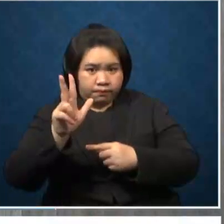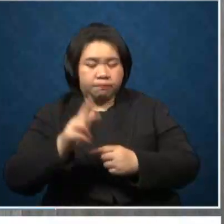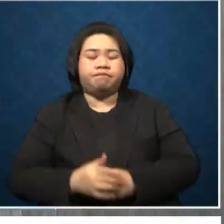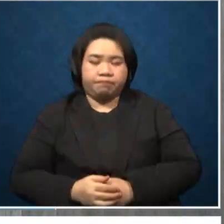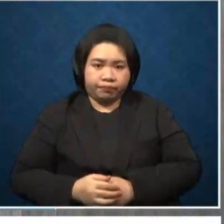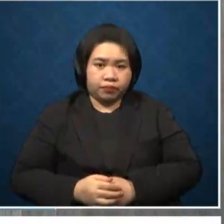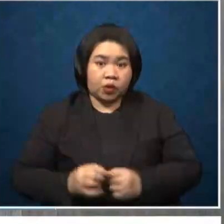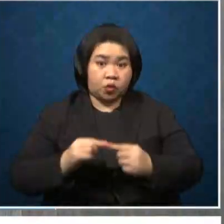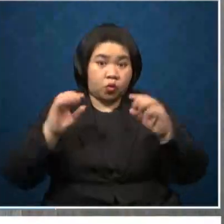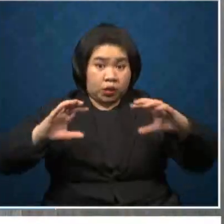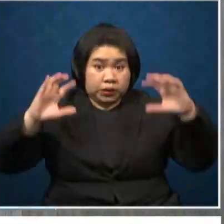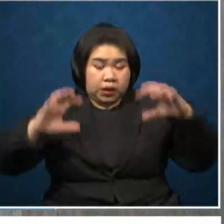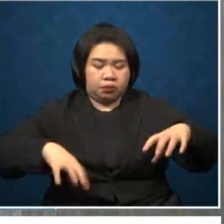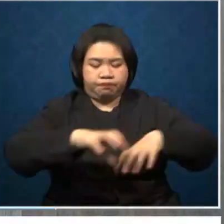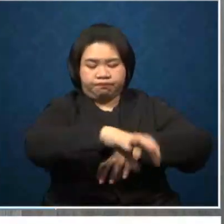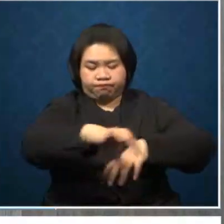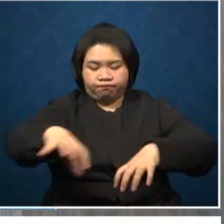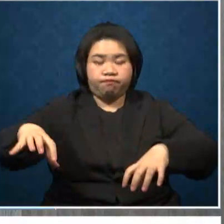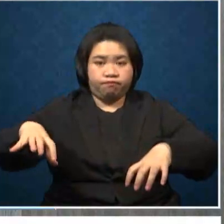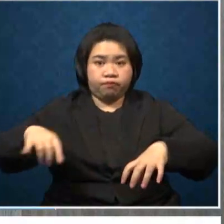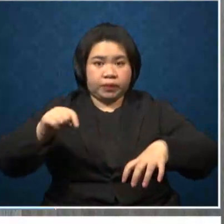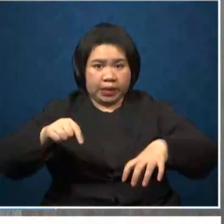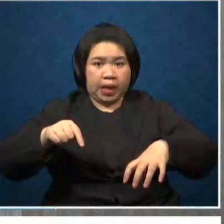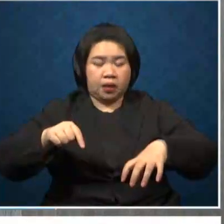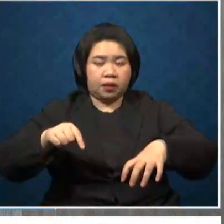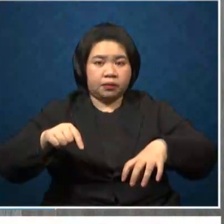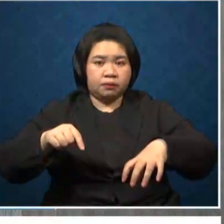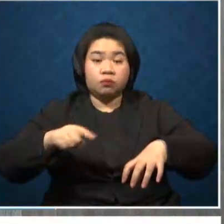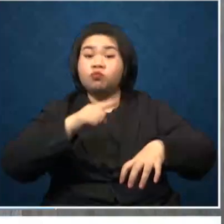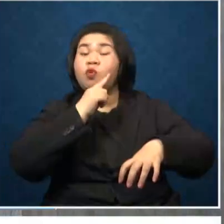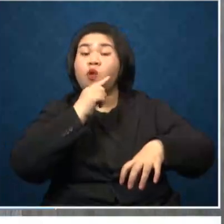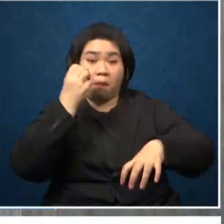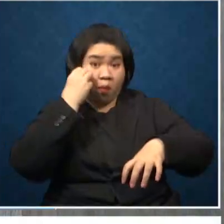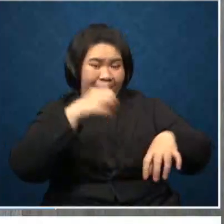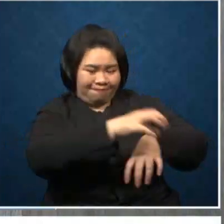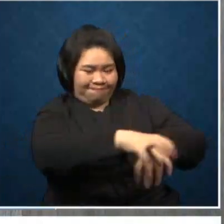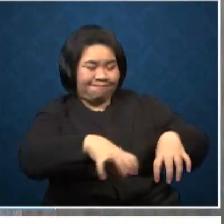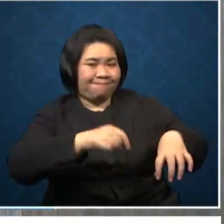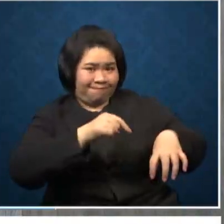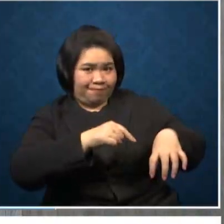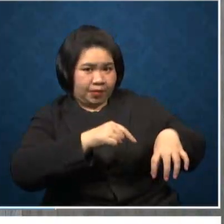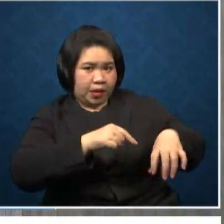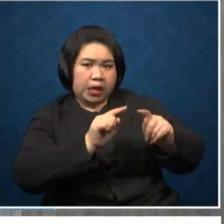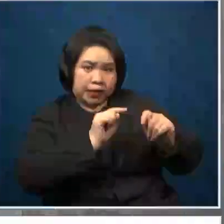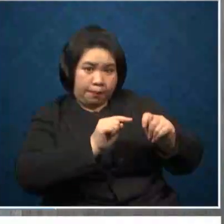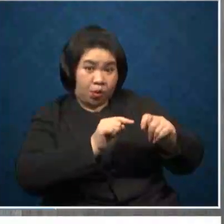ราชการที่เข้าไปในหมู่บ้านตำบล